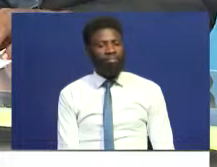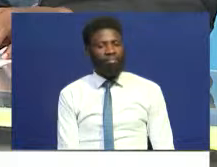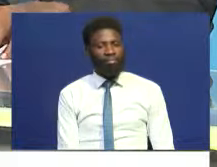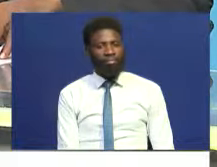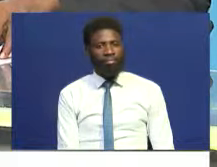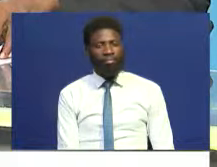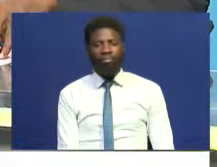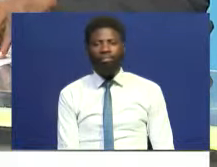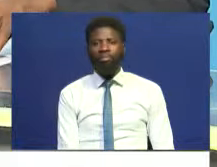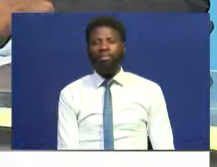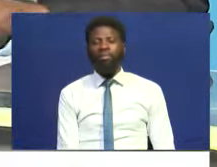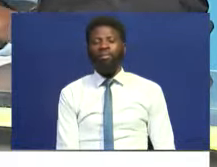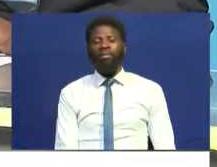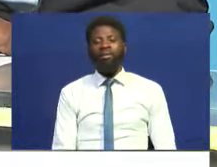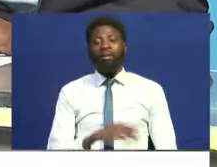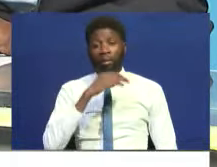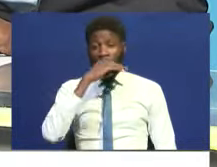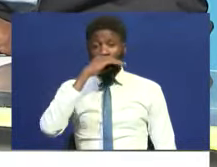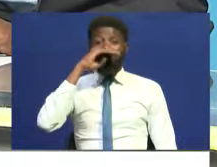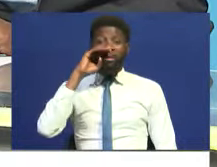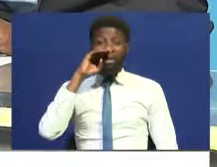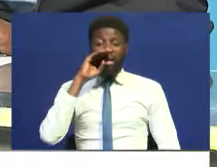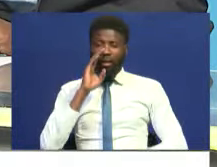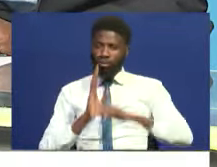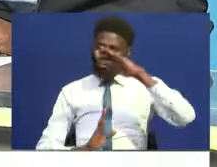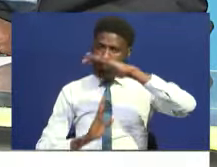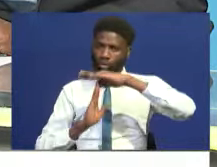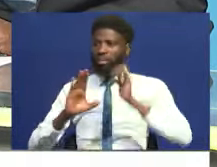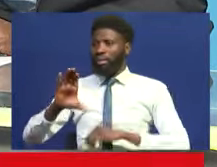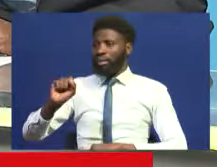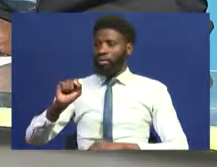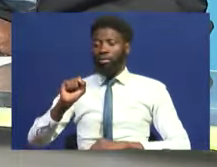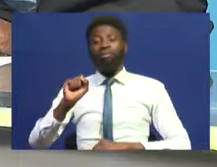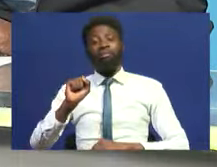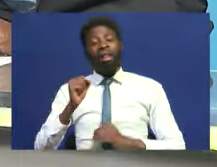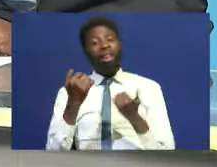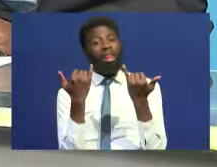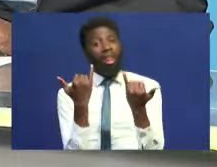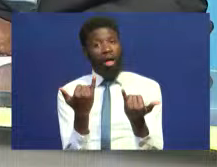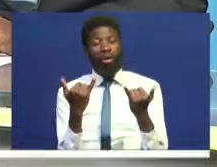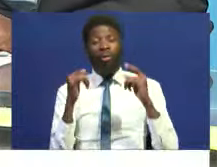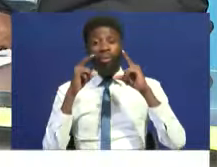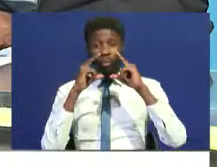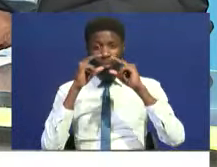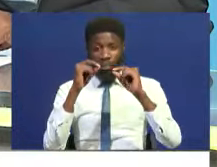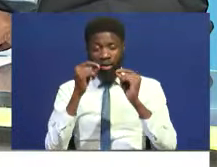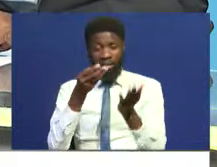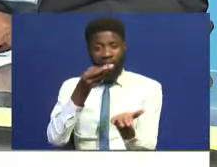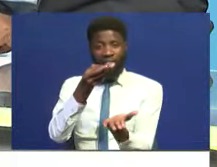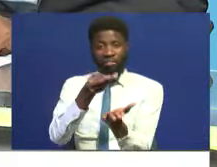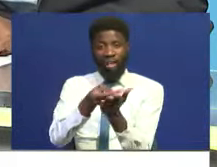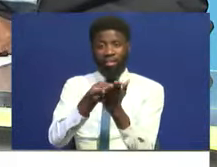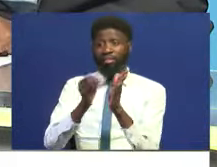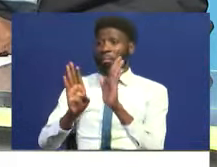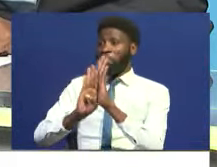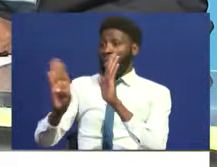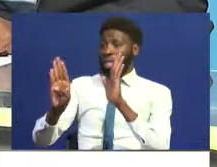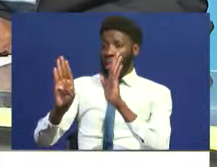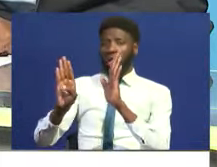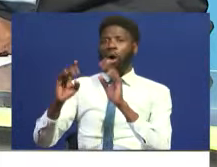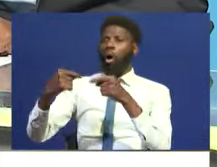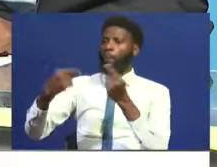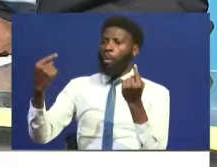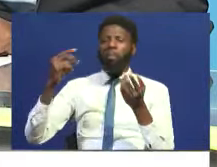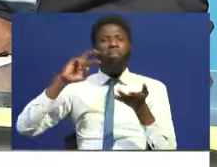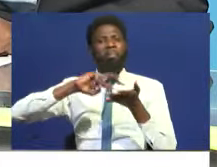Na waziri kiongozi Musalia Mudavadi sasa anasema kwamba kupinga mswada wa fedha ni sawa na kutokuwa na imani na serikali.